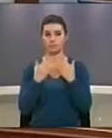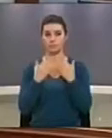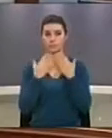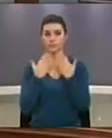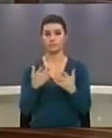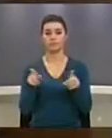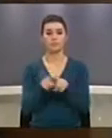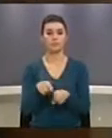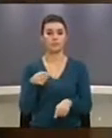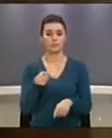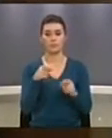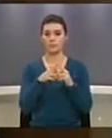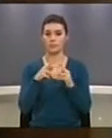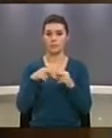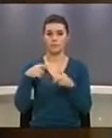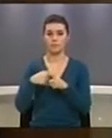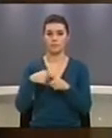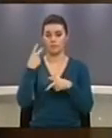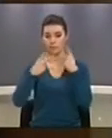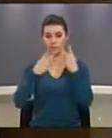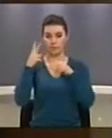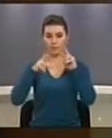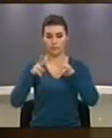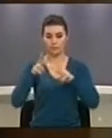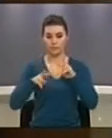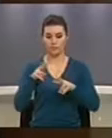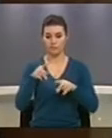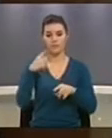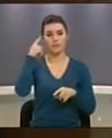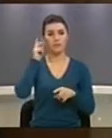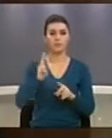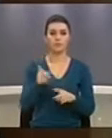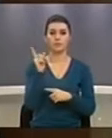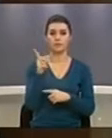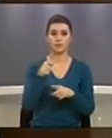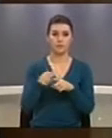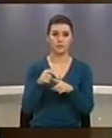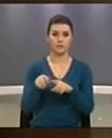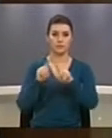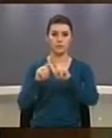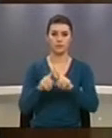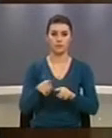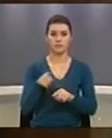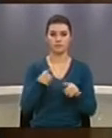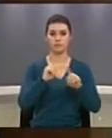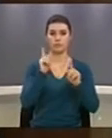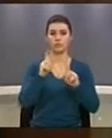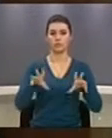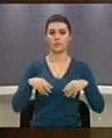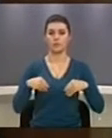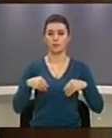Po ashtu edhe Aleanca për Armërinë e Kosovës konsideron se janë disa vërejtje kritike në projekt ligjin të cilin nuk do ta